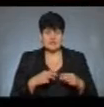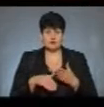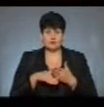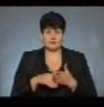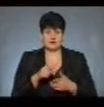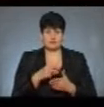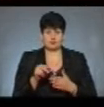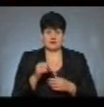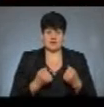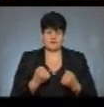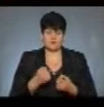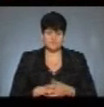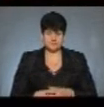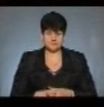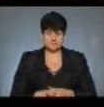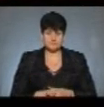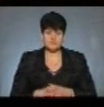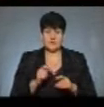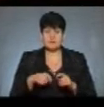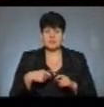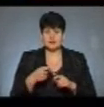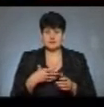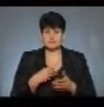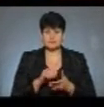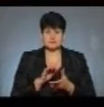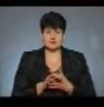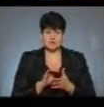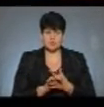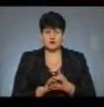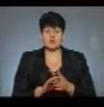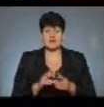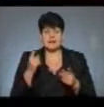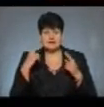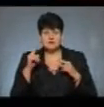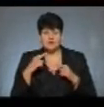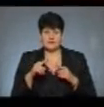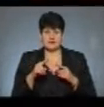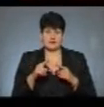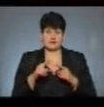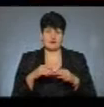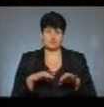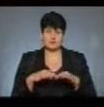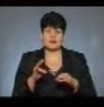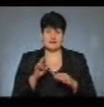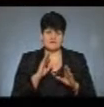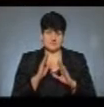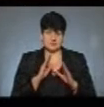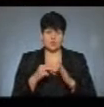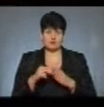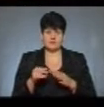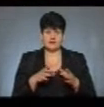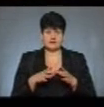їм купити автомобіль. Естафету передала своїм знайомим із хештегом «Казковий автомобіль» на Фейсбуці. Купила